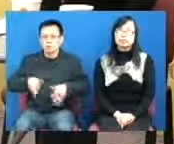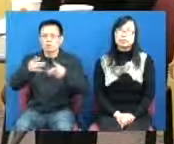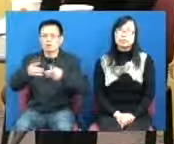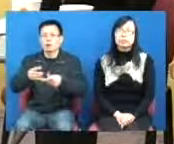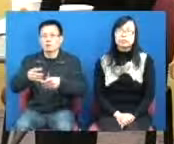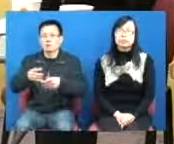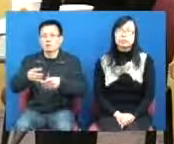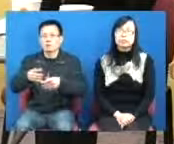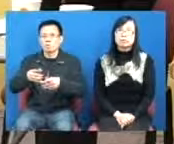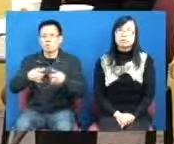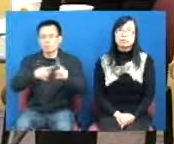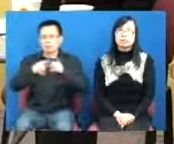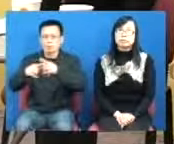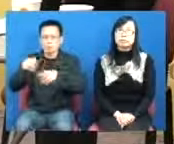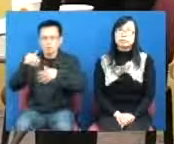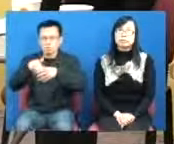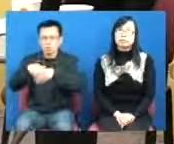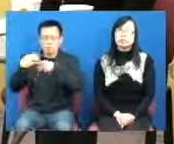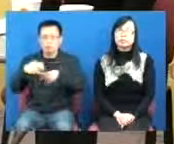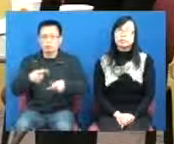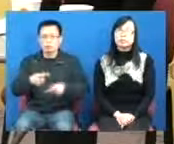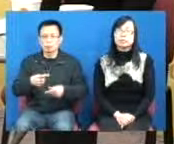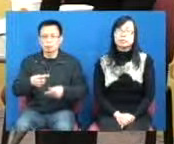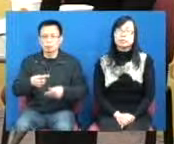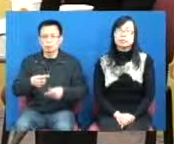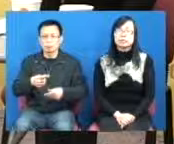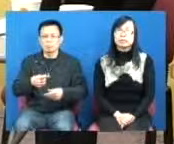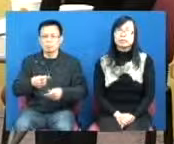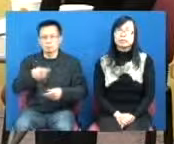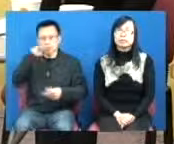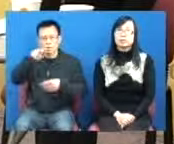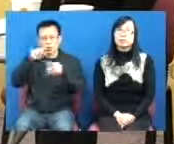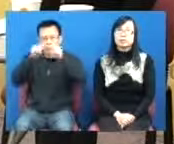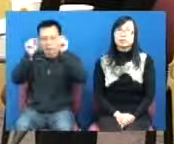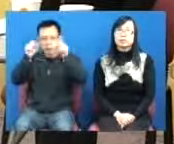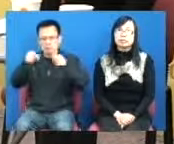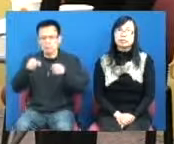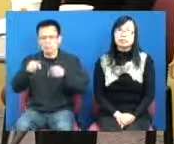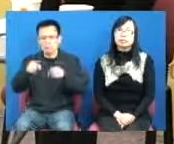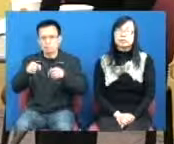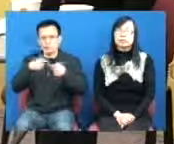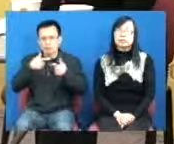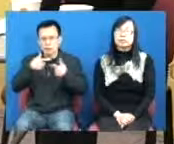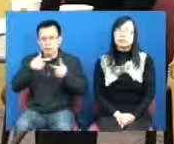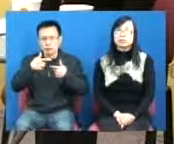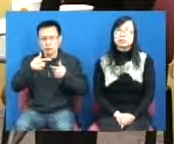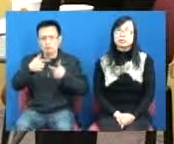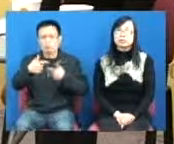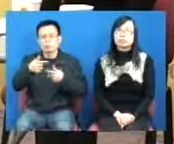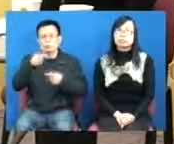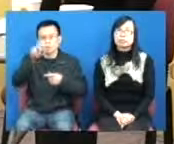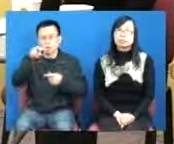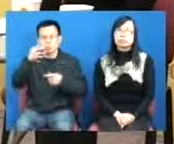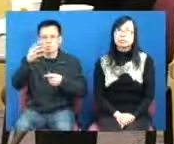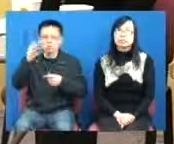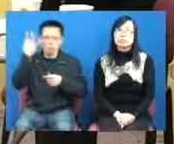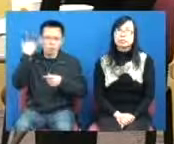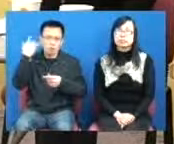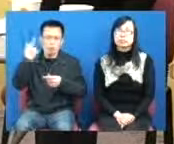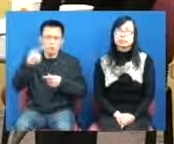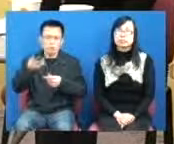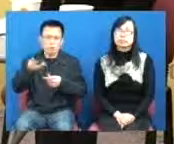他放不下這種包袱他看問題的時候他永遠只是看到他自己過去可能是他